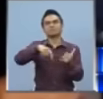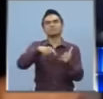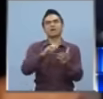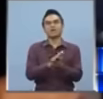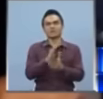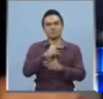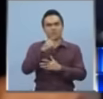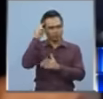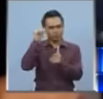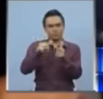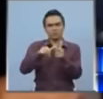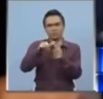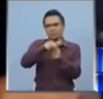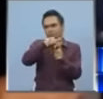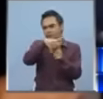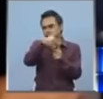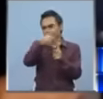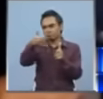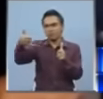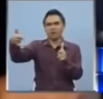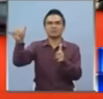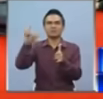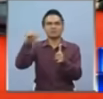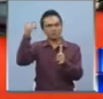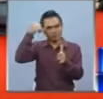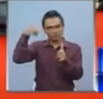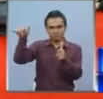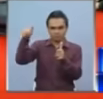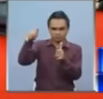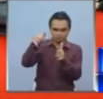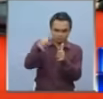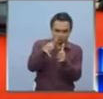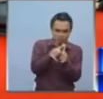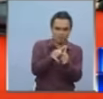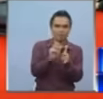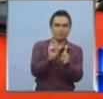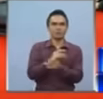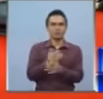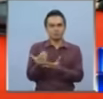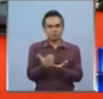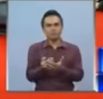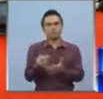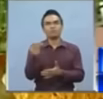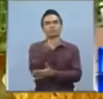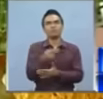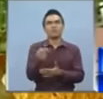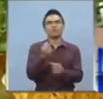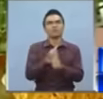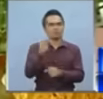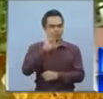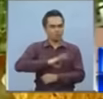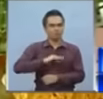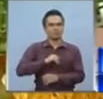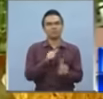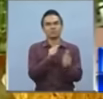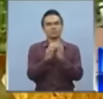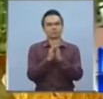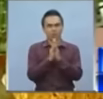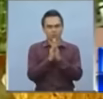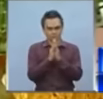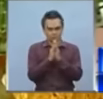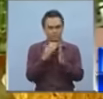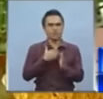วิญญาณคงยังไม่ออกจากร่างและอาจกลับเข้าร่างอีกครั้งเมื่อลูกหลานได้ฟังแบบนี้ก็พากันดีใจสวดมนต์ขอให้